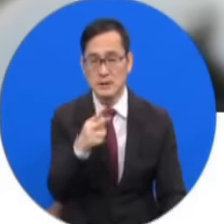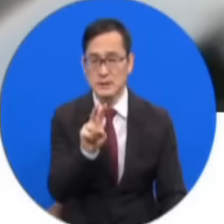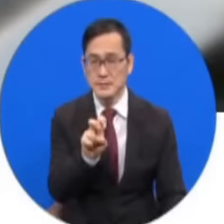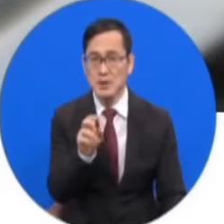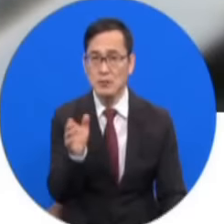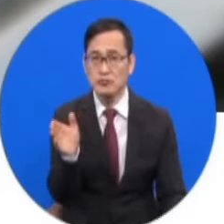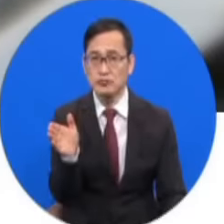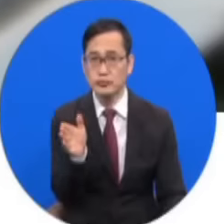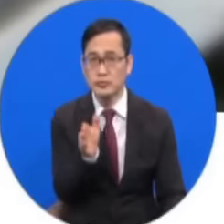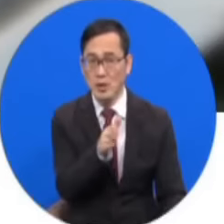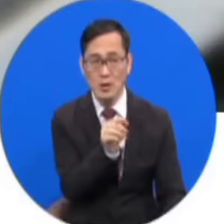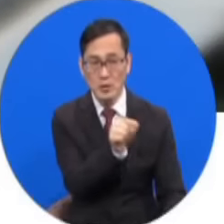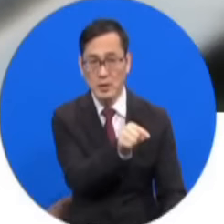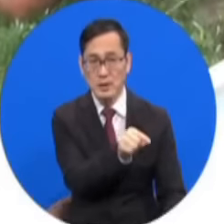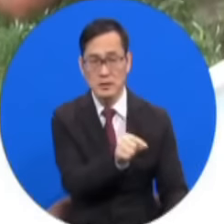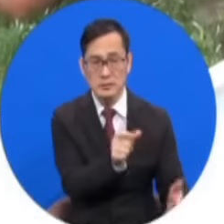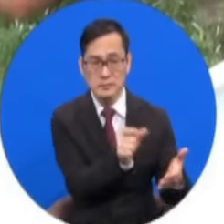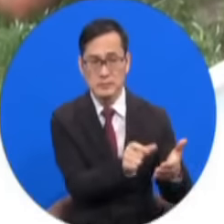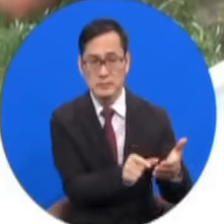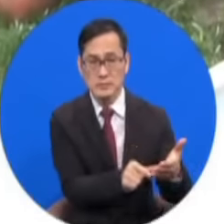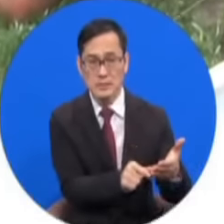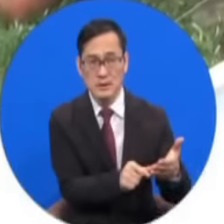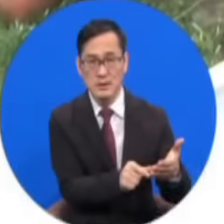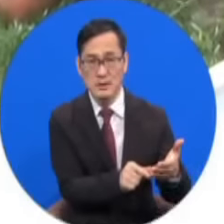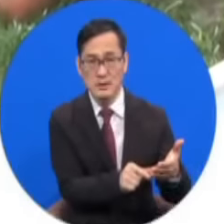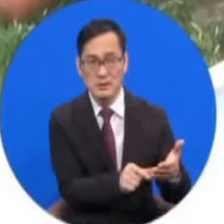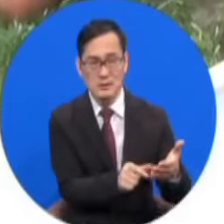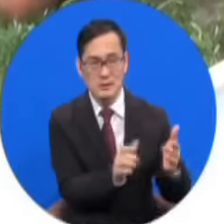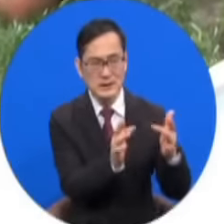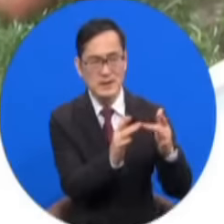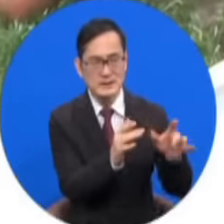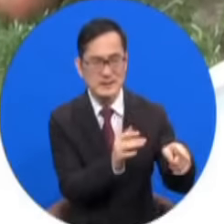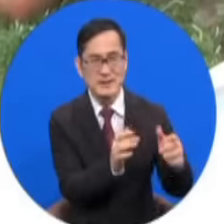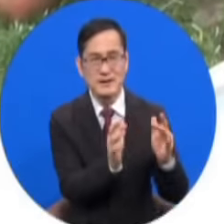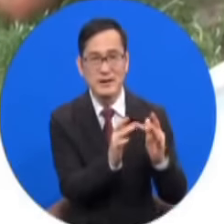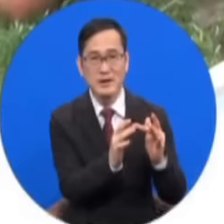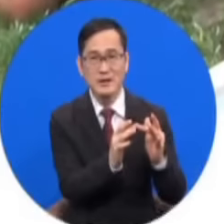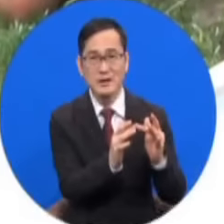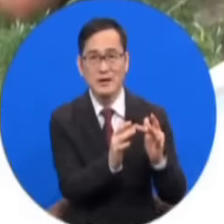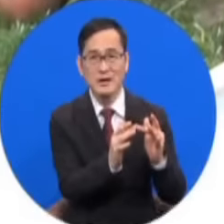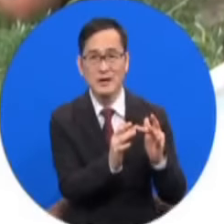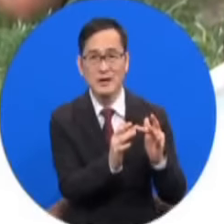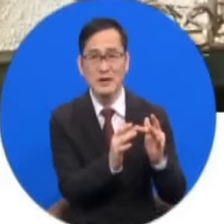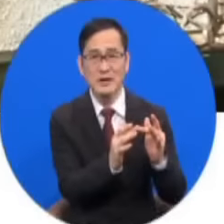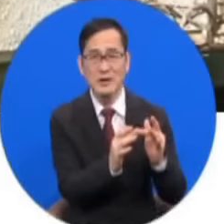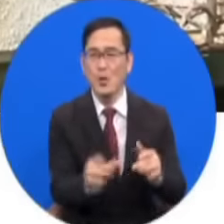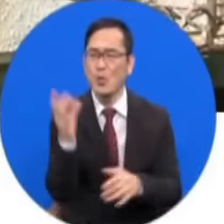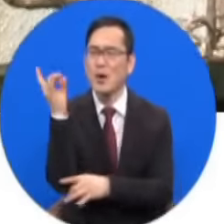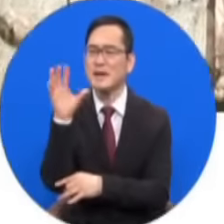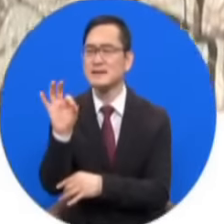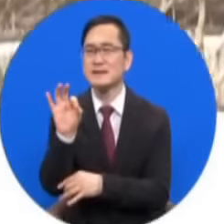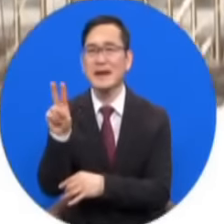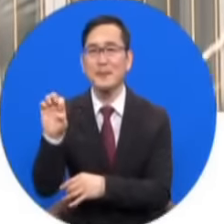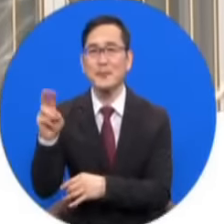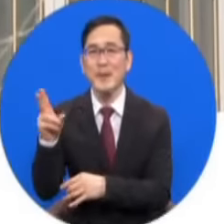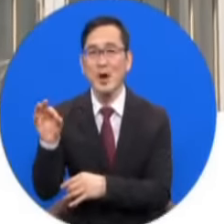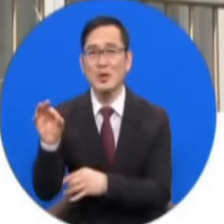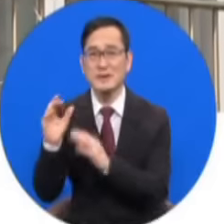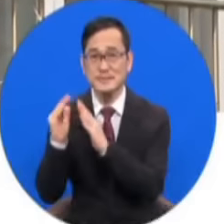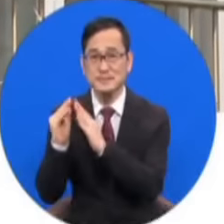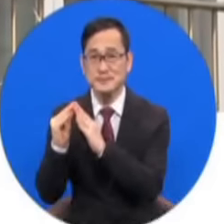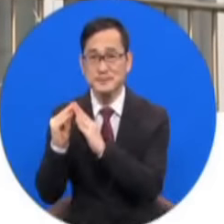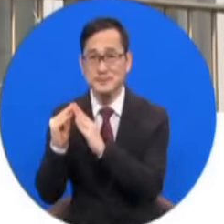2020년에 문다 씨가 소유했던 부동산은 양평동 집밖에 없었는데 그게 다가구 주택인데 양평동 집을 에어